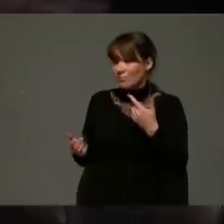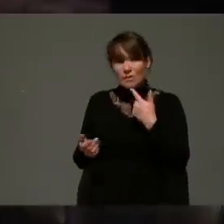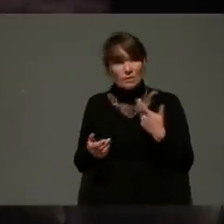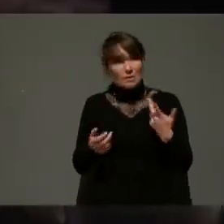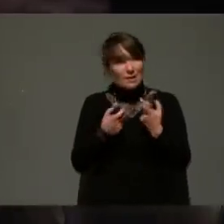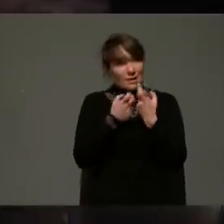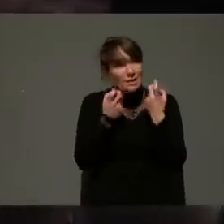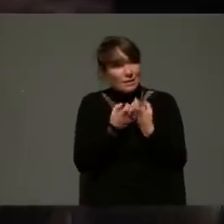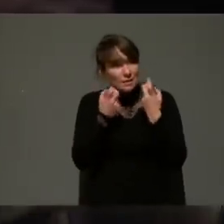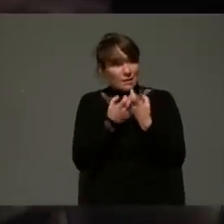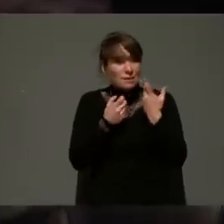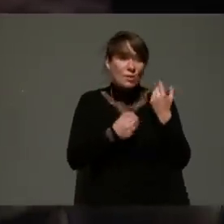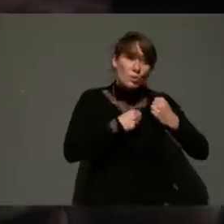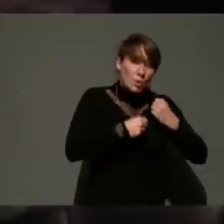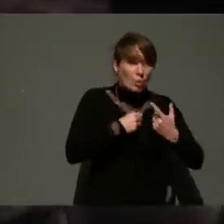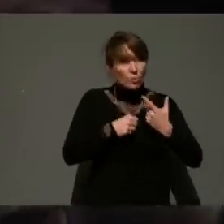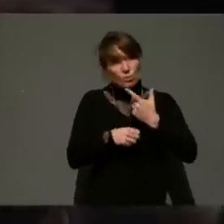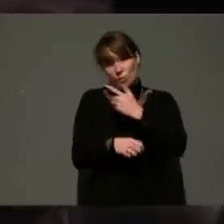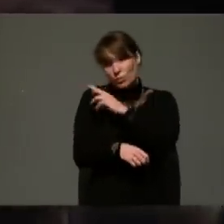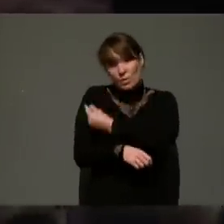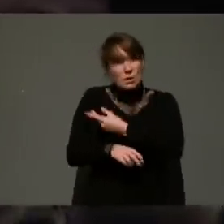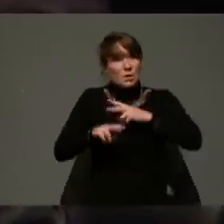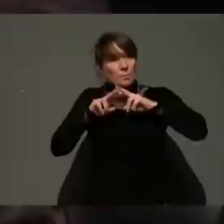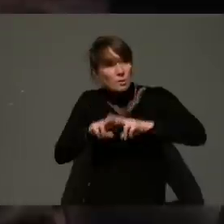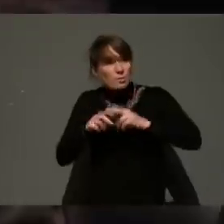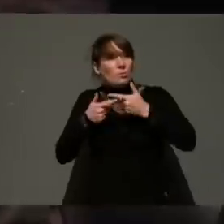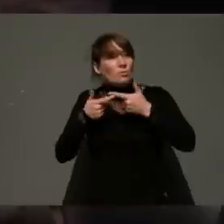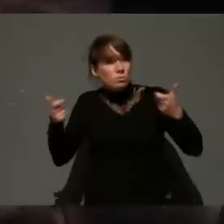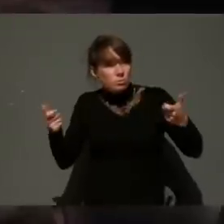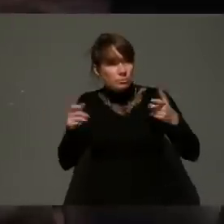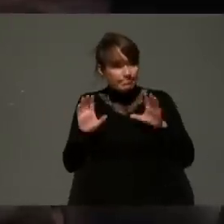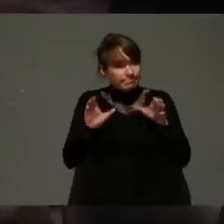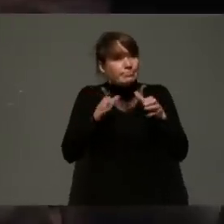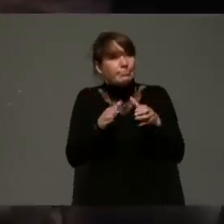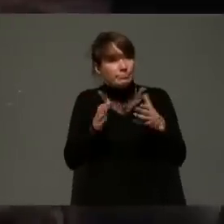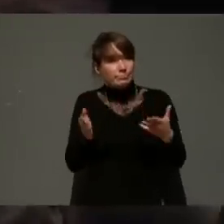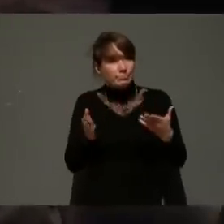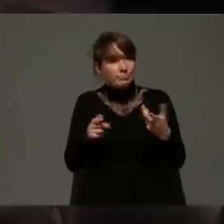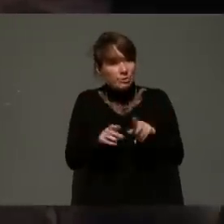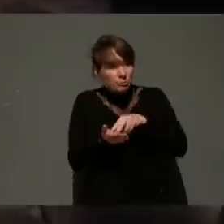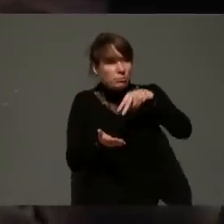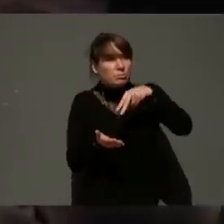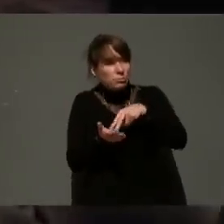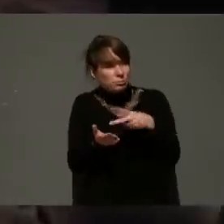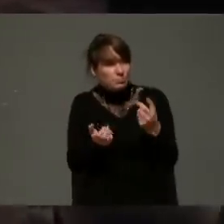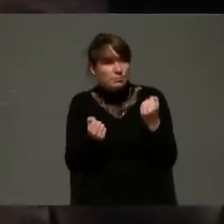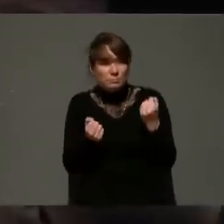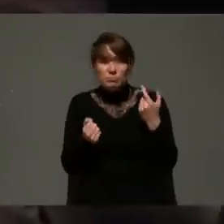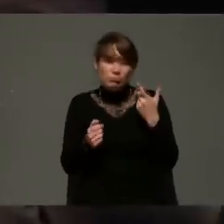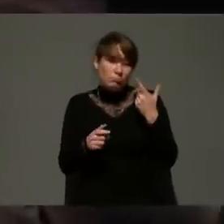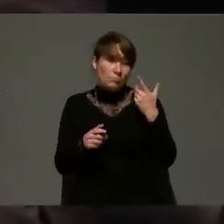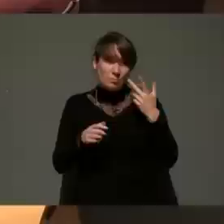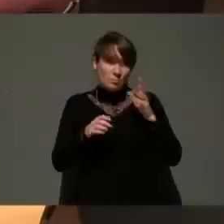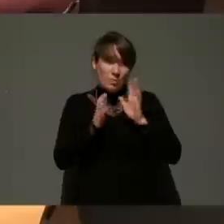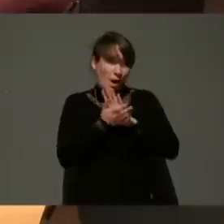les exercices d'endurance, les exercices aérobie, avec des exercices de musculation et des exercices d'impulsion, ça paraît tout à fait logique à tous les